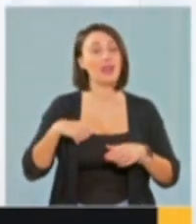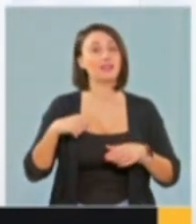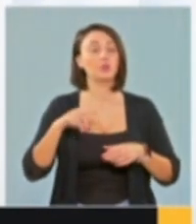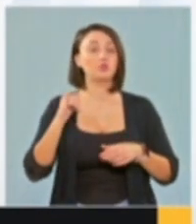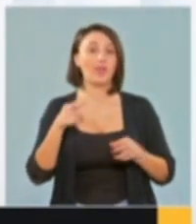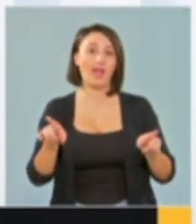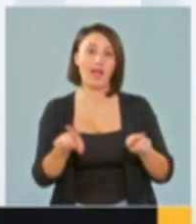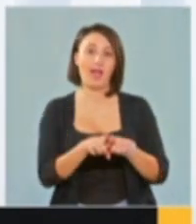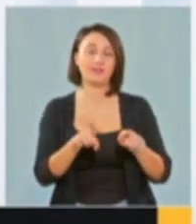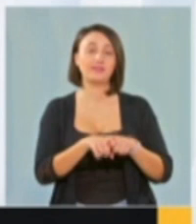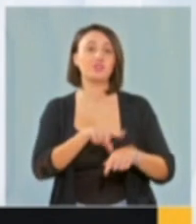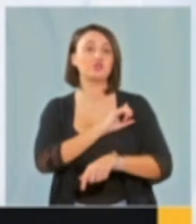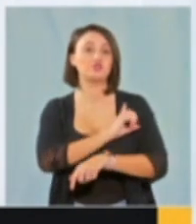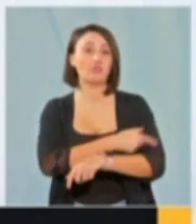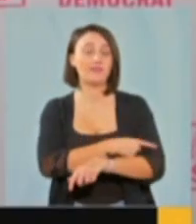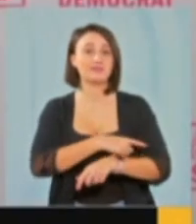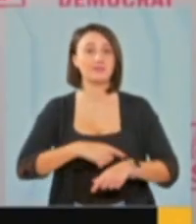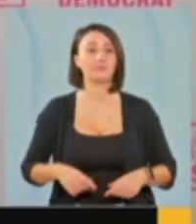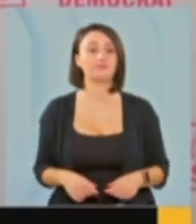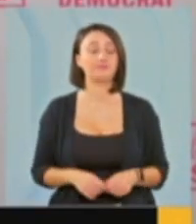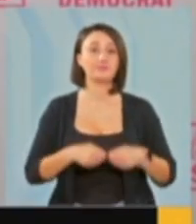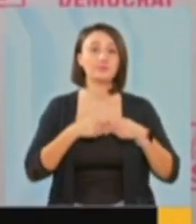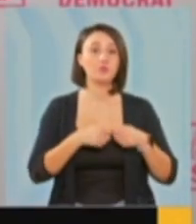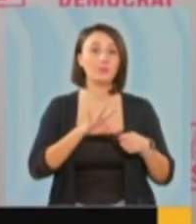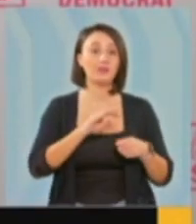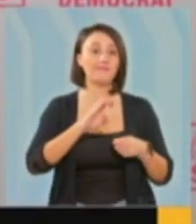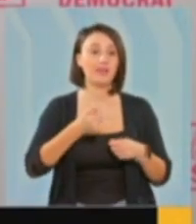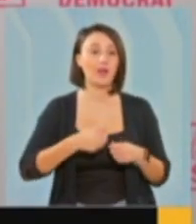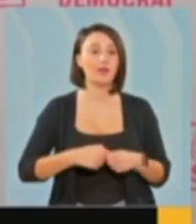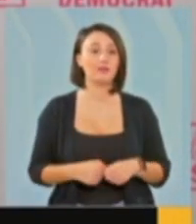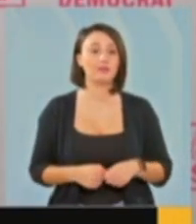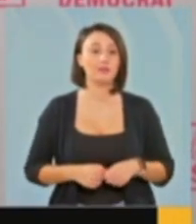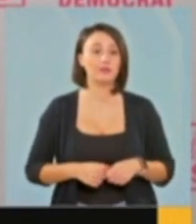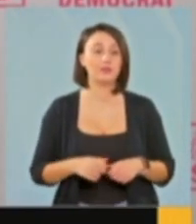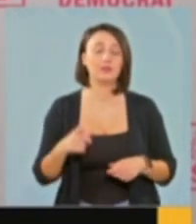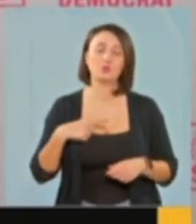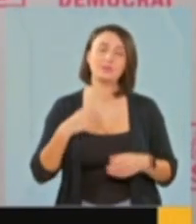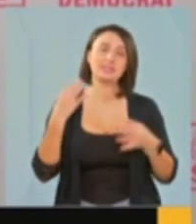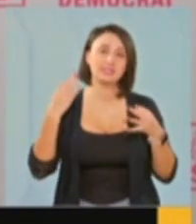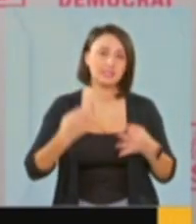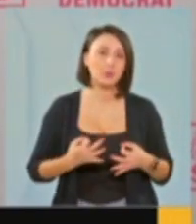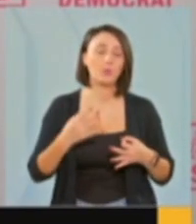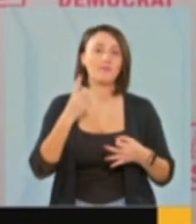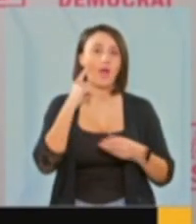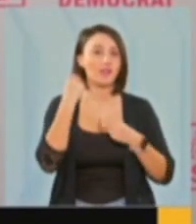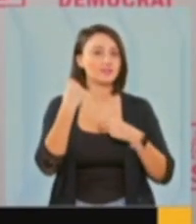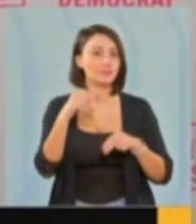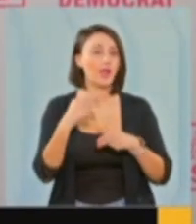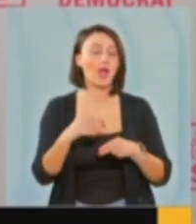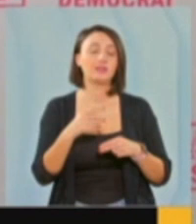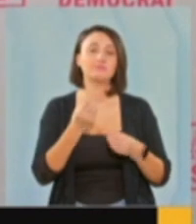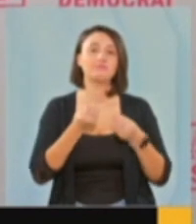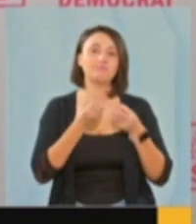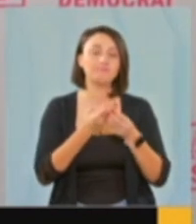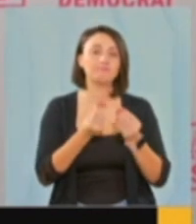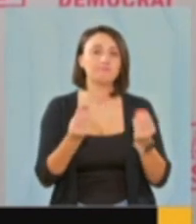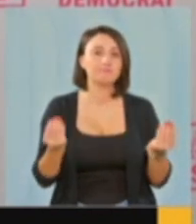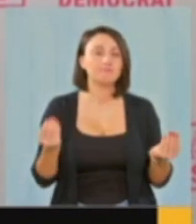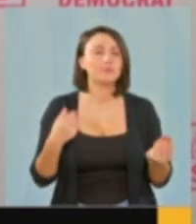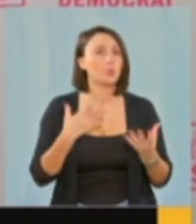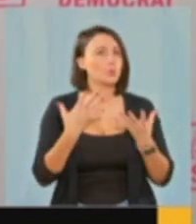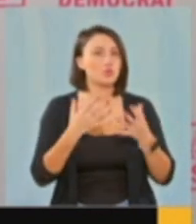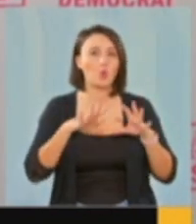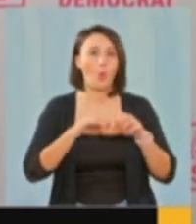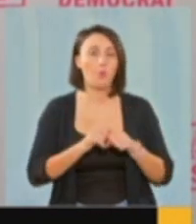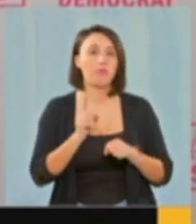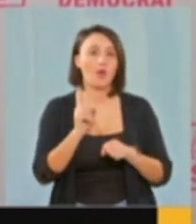și Egalității de șanse domnul Gabriela Firea ferm convins că va explica detaliat Cu ce